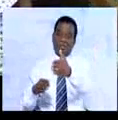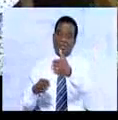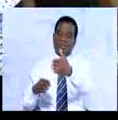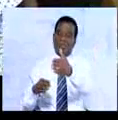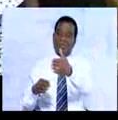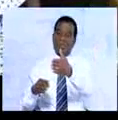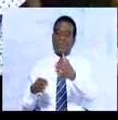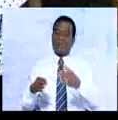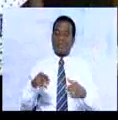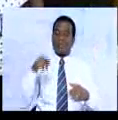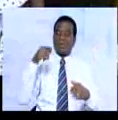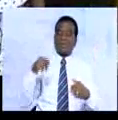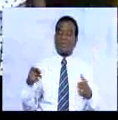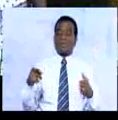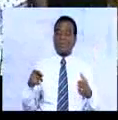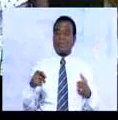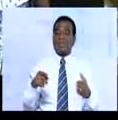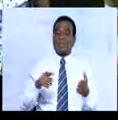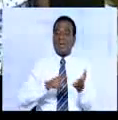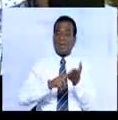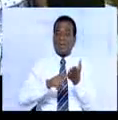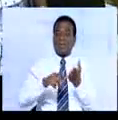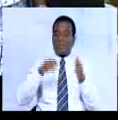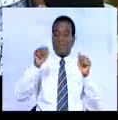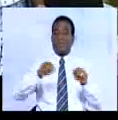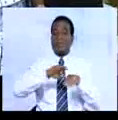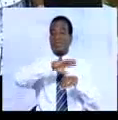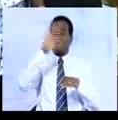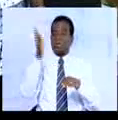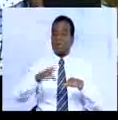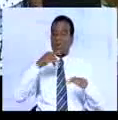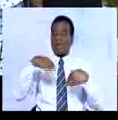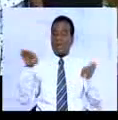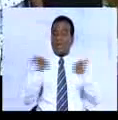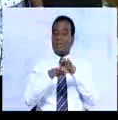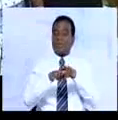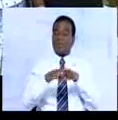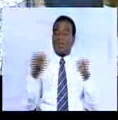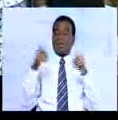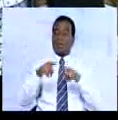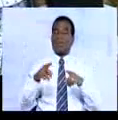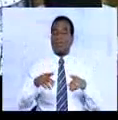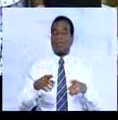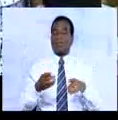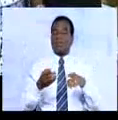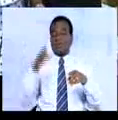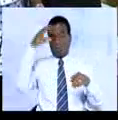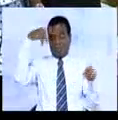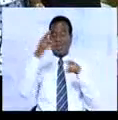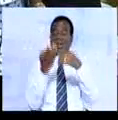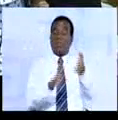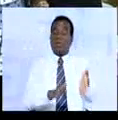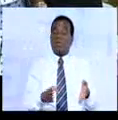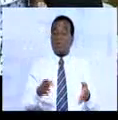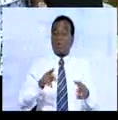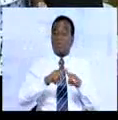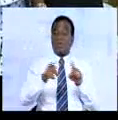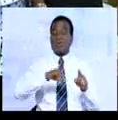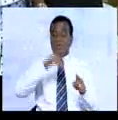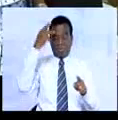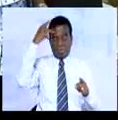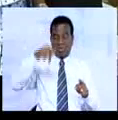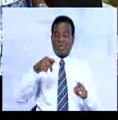Je pense que la plaie ne peut jamais être fermée quand on a perdu un frère. Mais je crois qu'aujourd'hui,